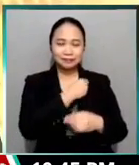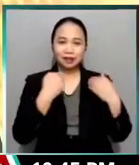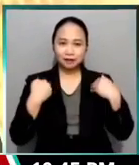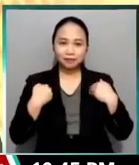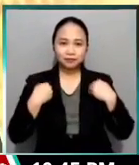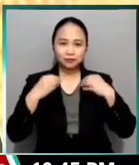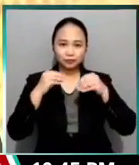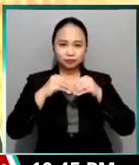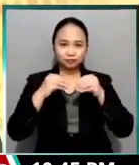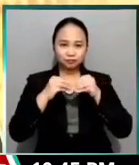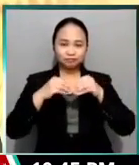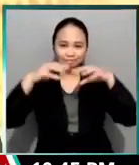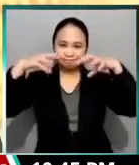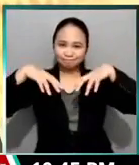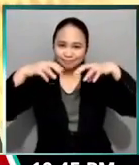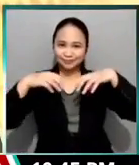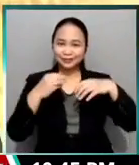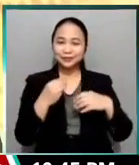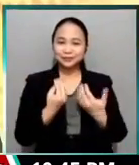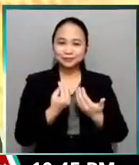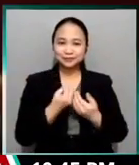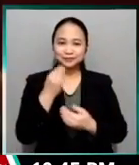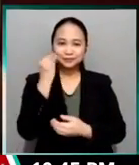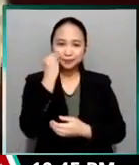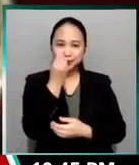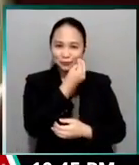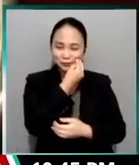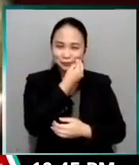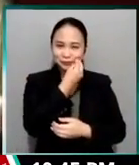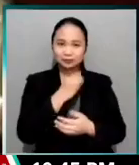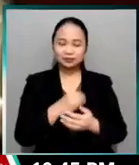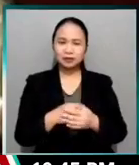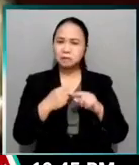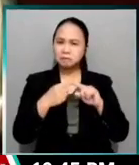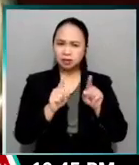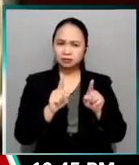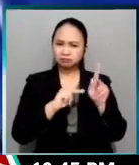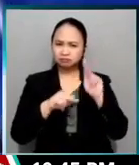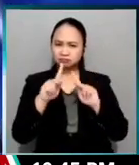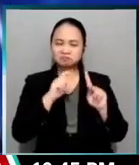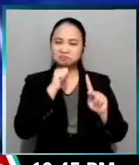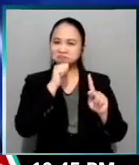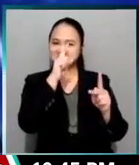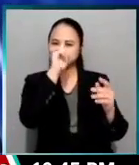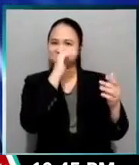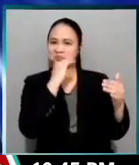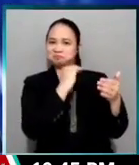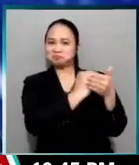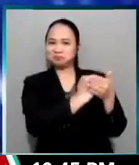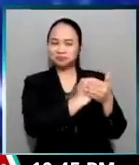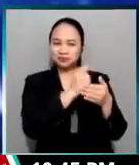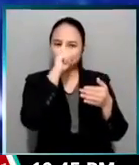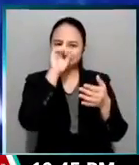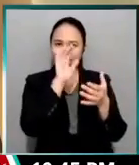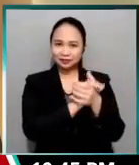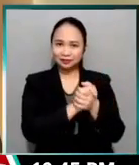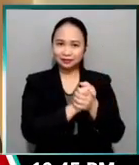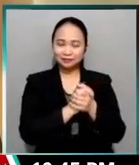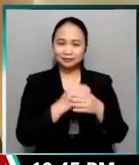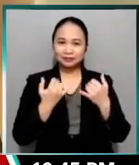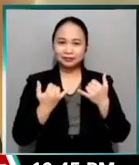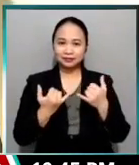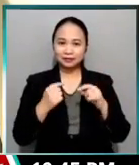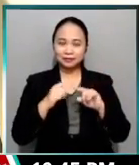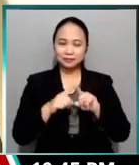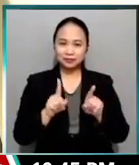petals na may mukha ng birhen. Hindi pinaniwalaan ang mga leader ng Simbahang Katolika noon ang aparisyon, pero nagpatuloy ang